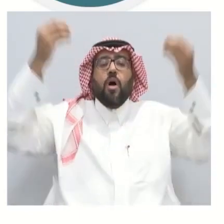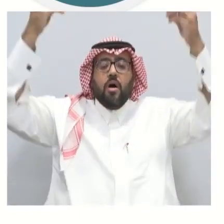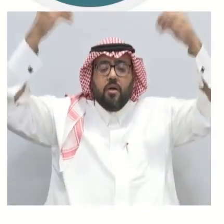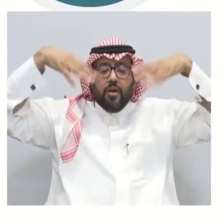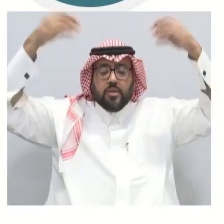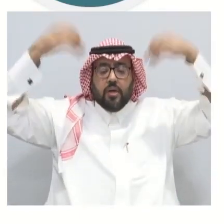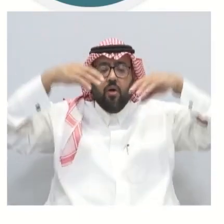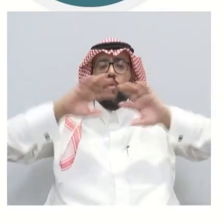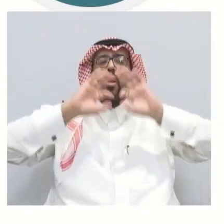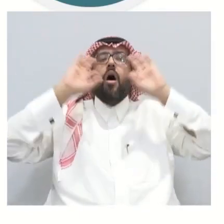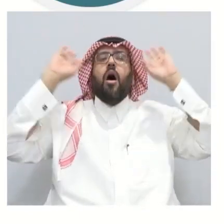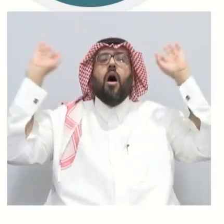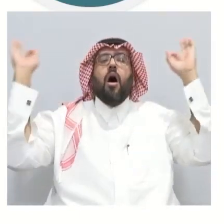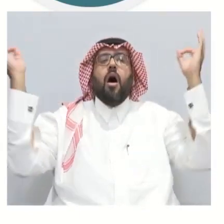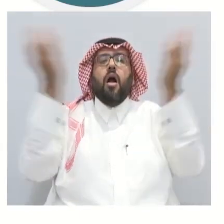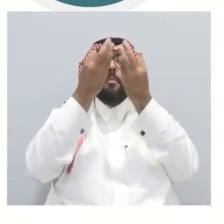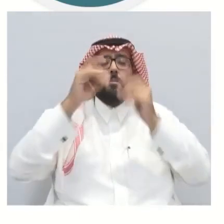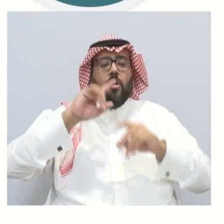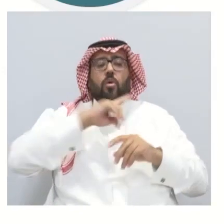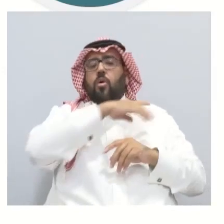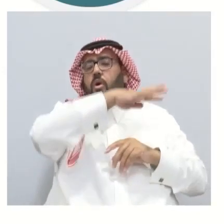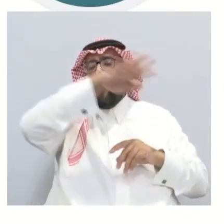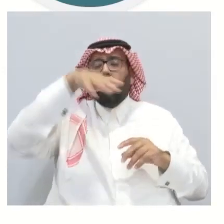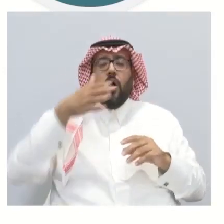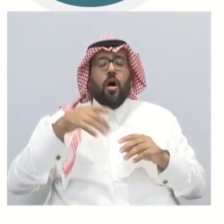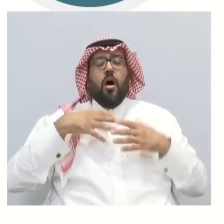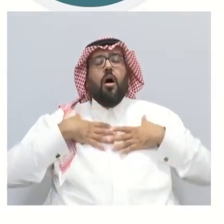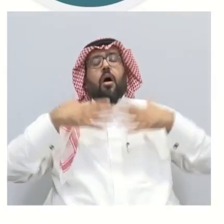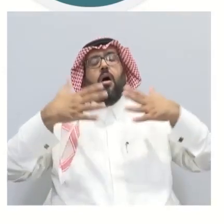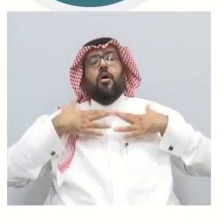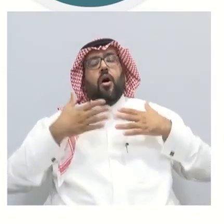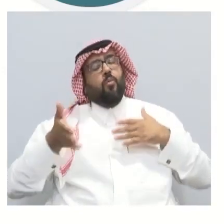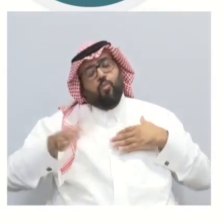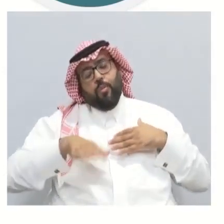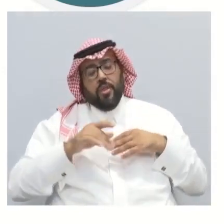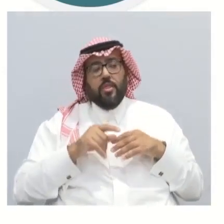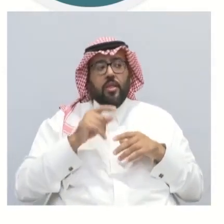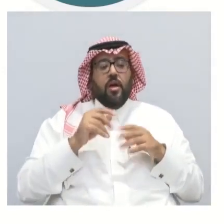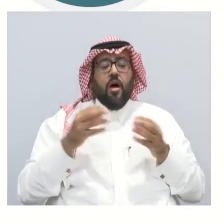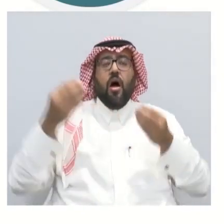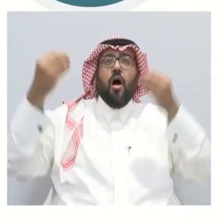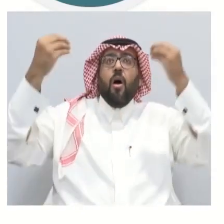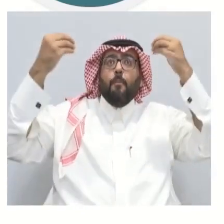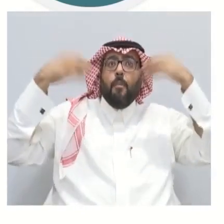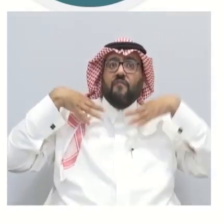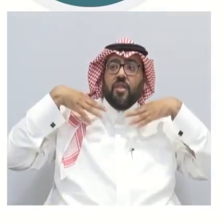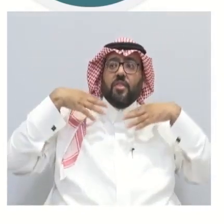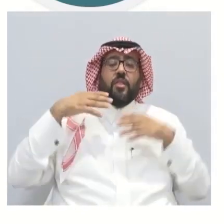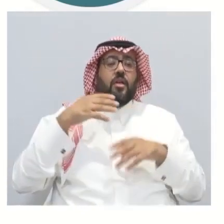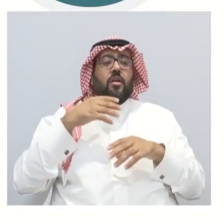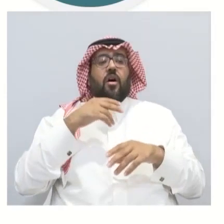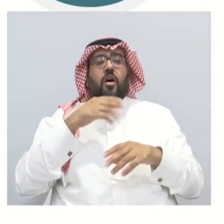والتدبير وانه المحيي المميت سبحانه وانه النافع الضار